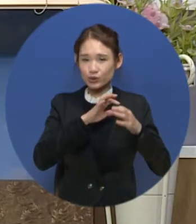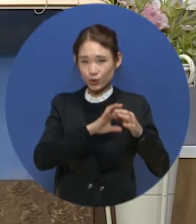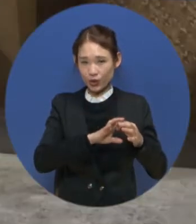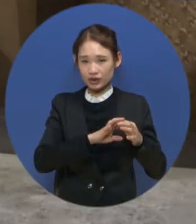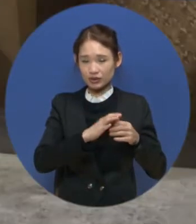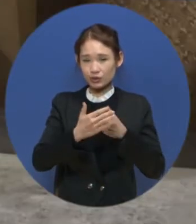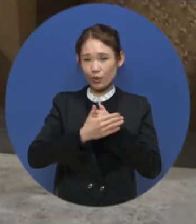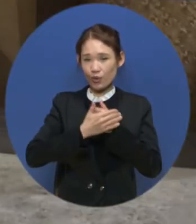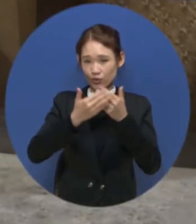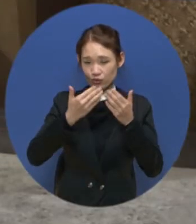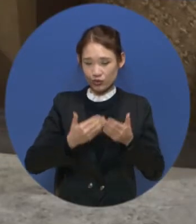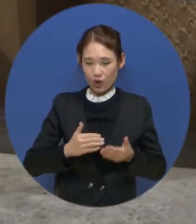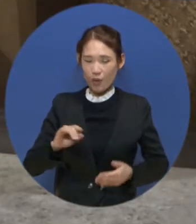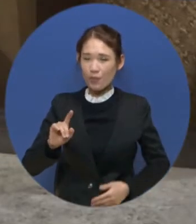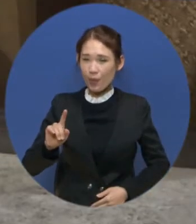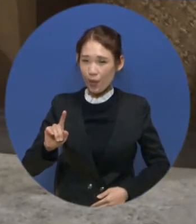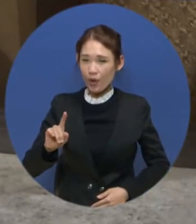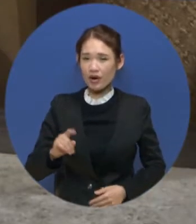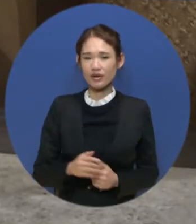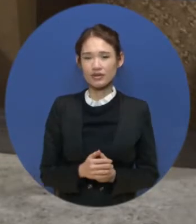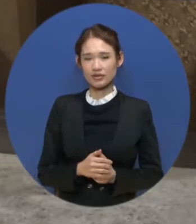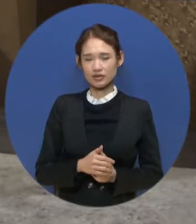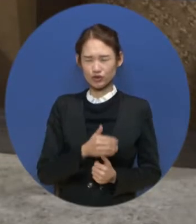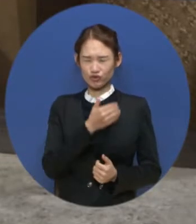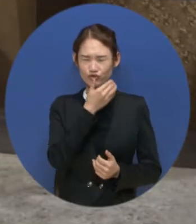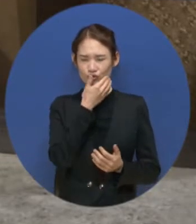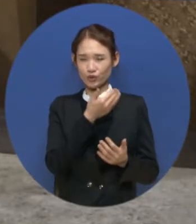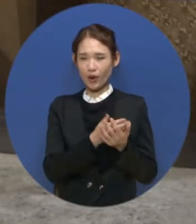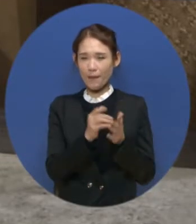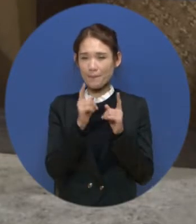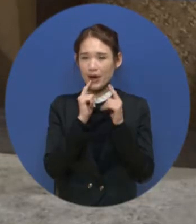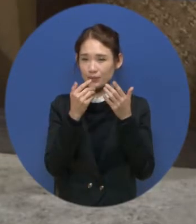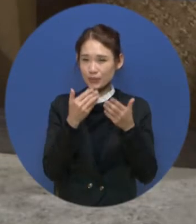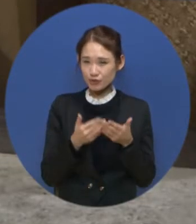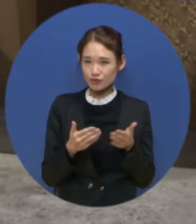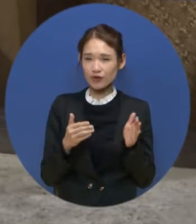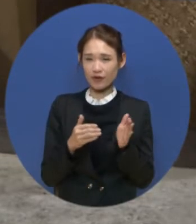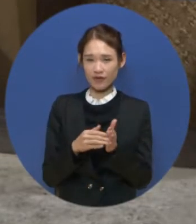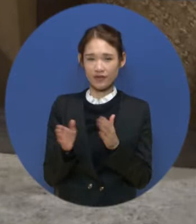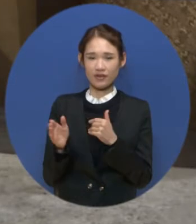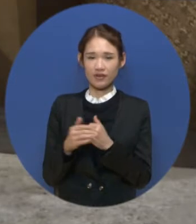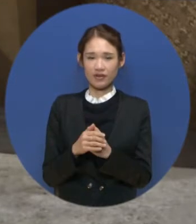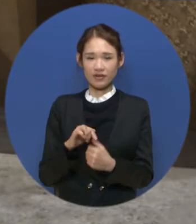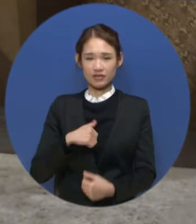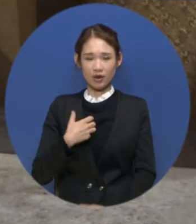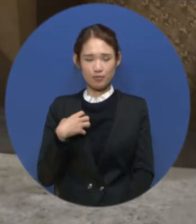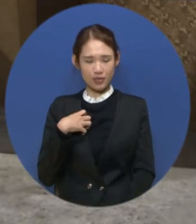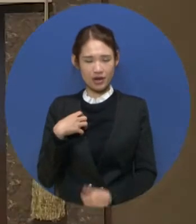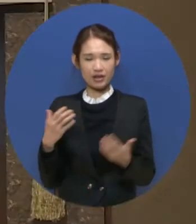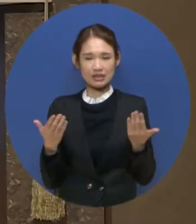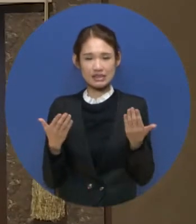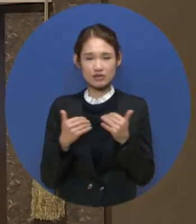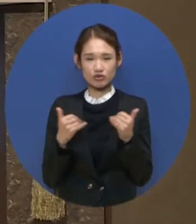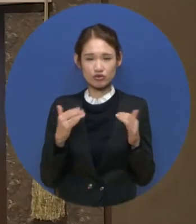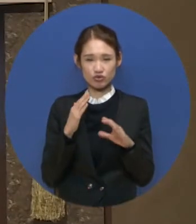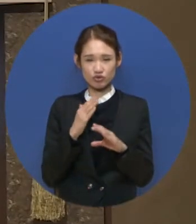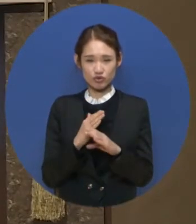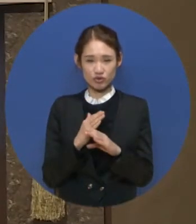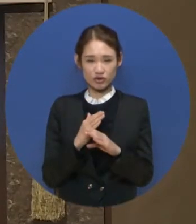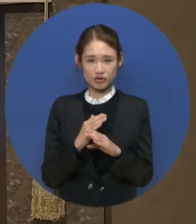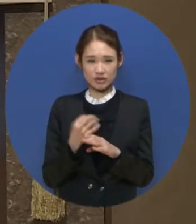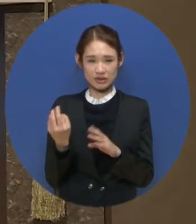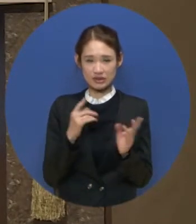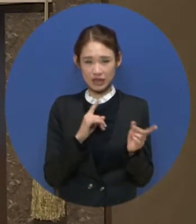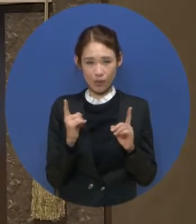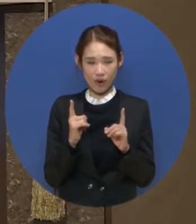주고 계신가요? 네, 사실 이제 또 중요한 말씀을 좀 해주셨는데요. 저희가 하고 있는 일들 중에 어떻게 보면